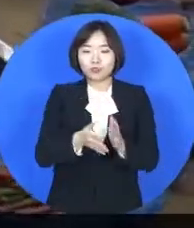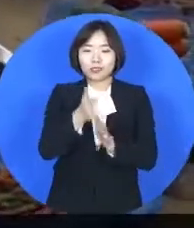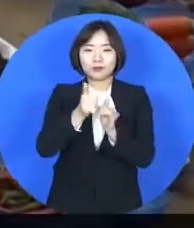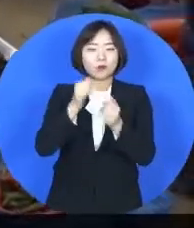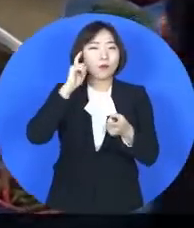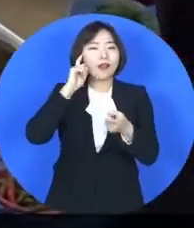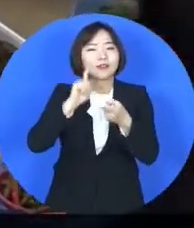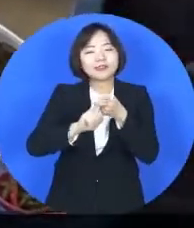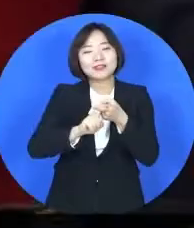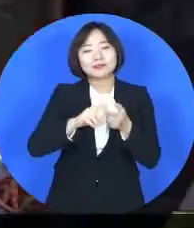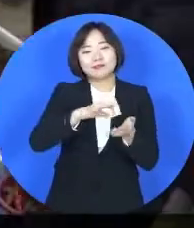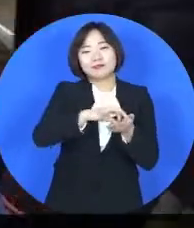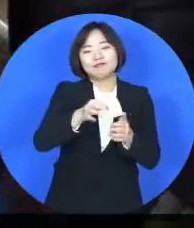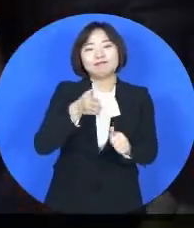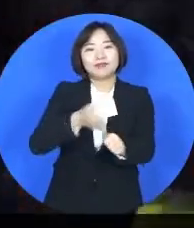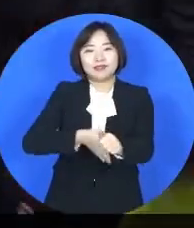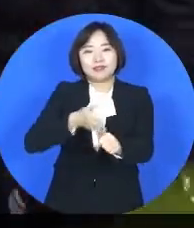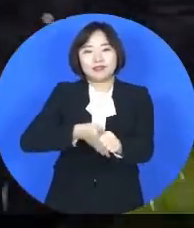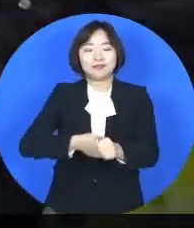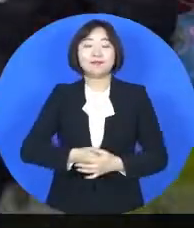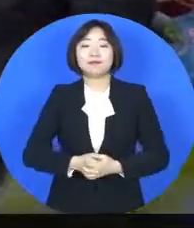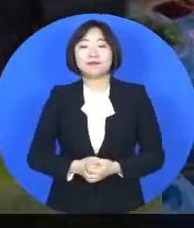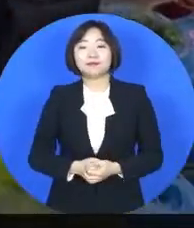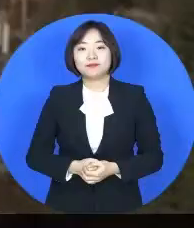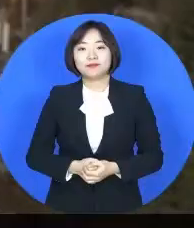시민들의 많은 관심과 이용을 부탁했습니다.